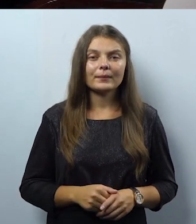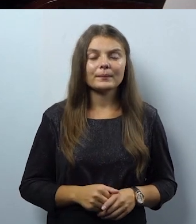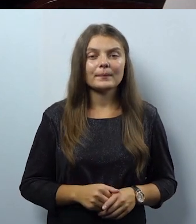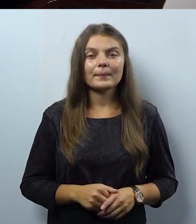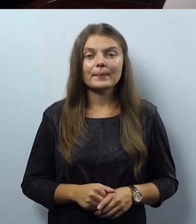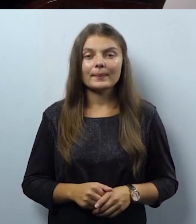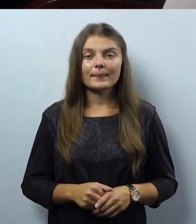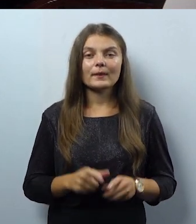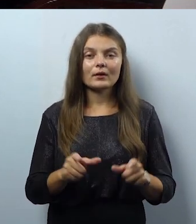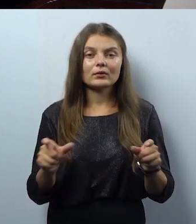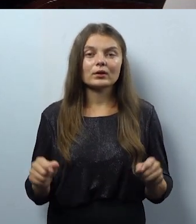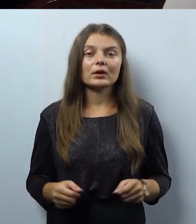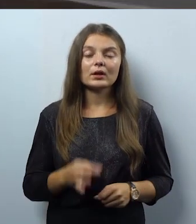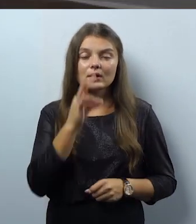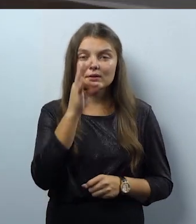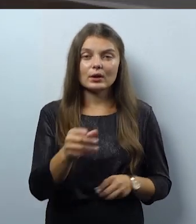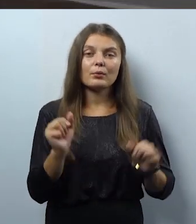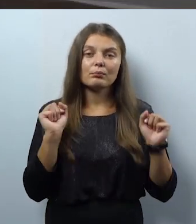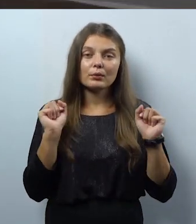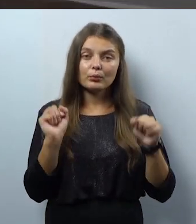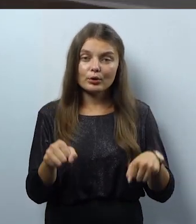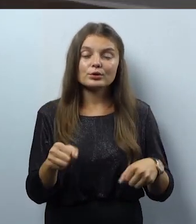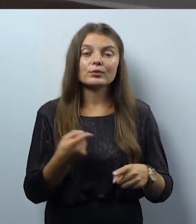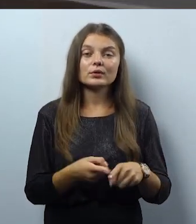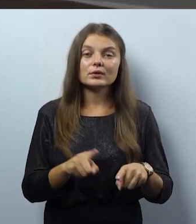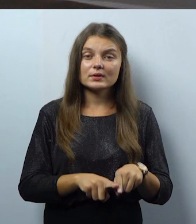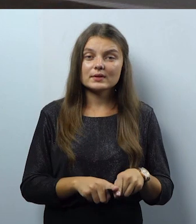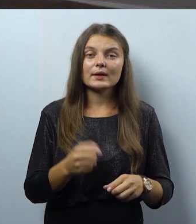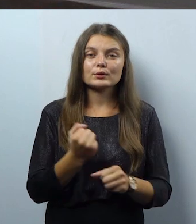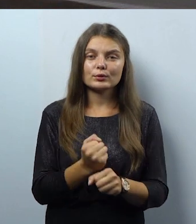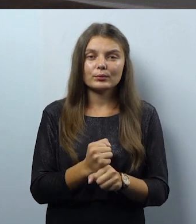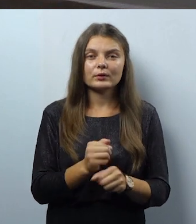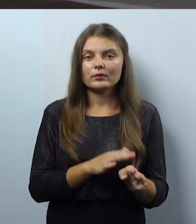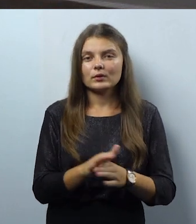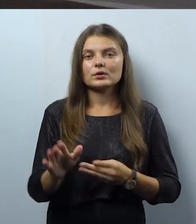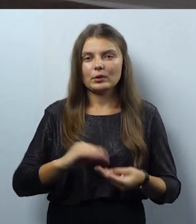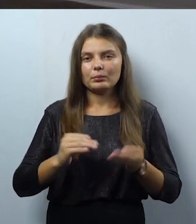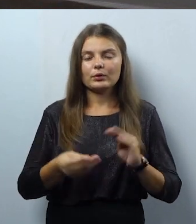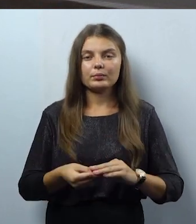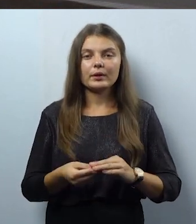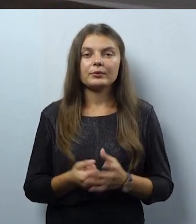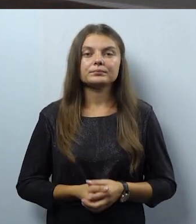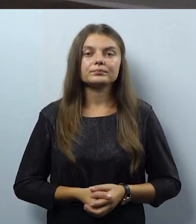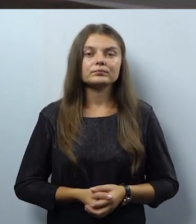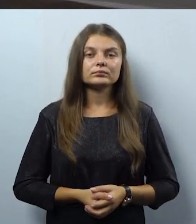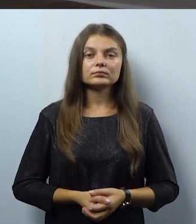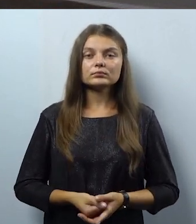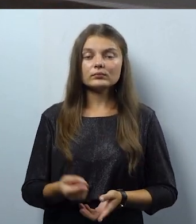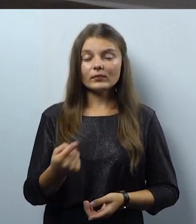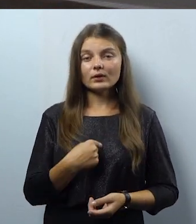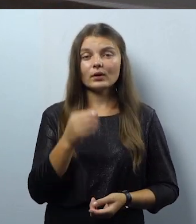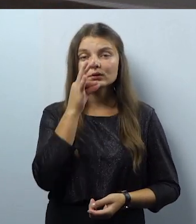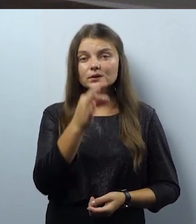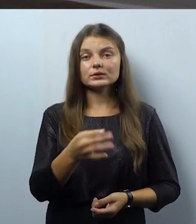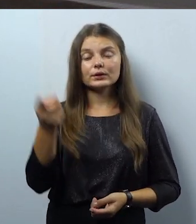Вони казали, що ми можемо зробити цей екологічний зріз. Ну, на що я особисто висловив думку людей, бо така